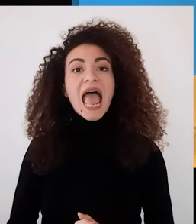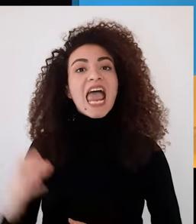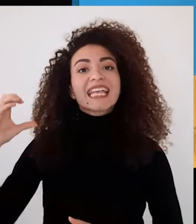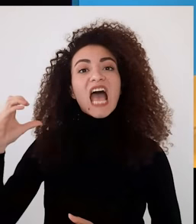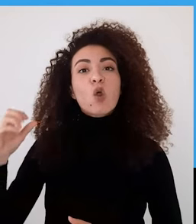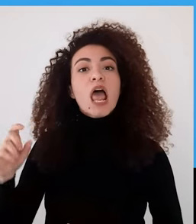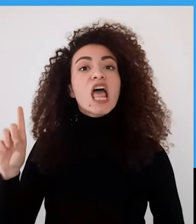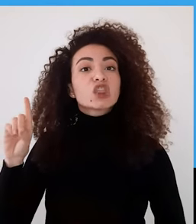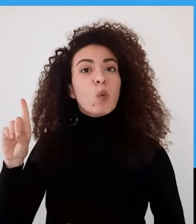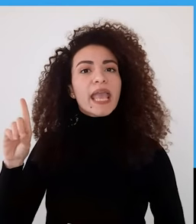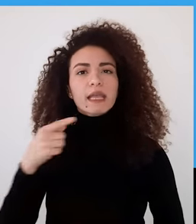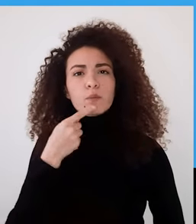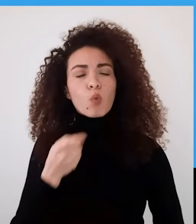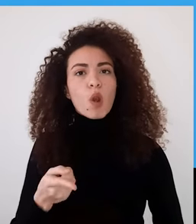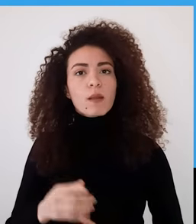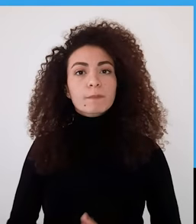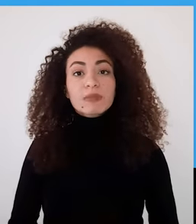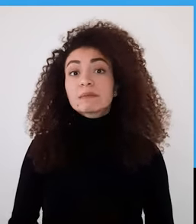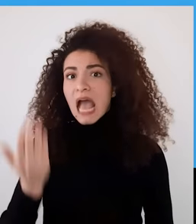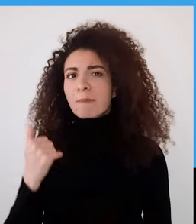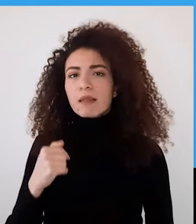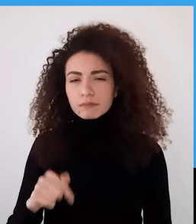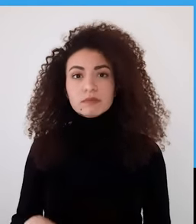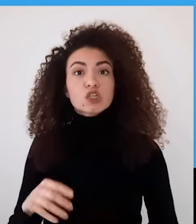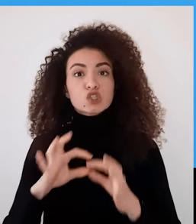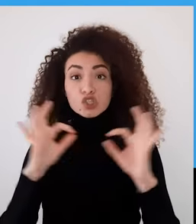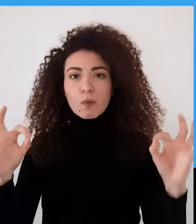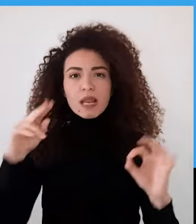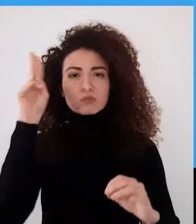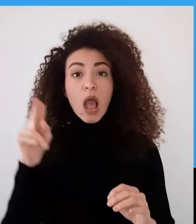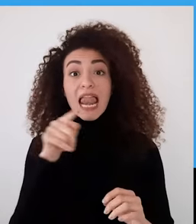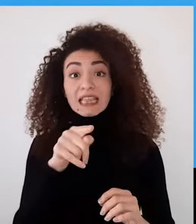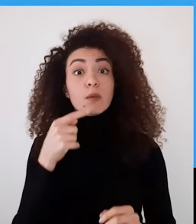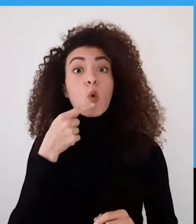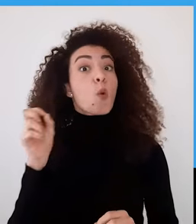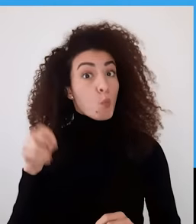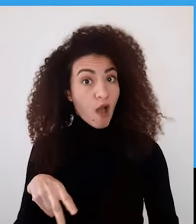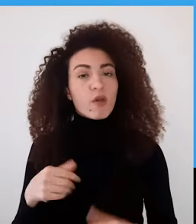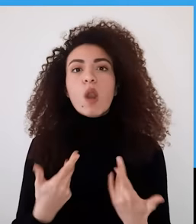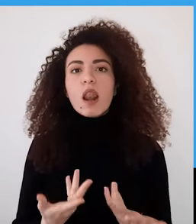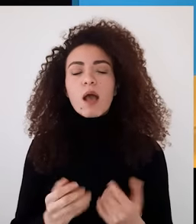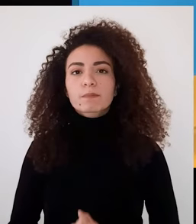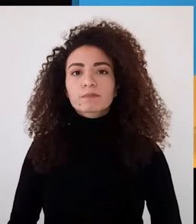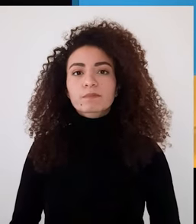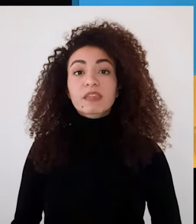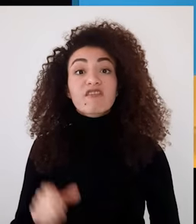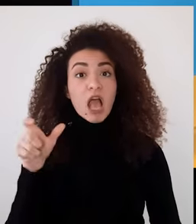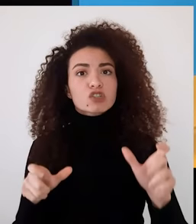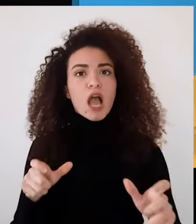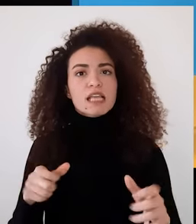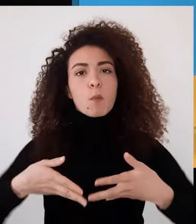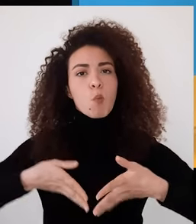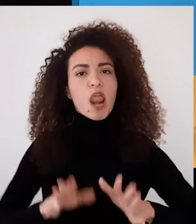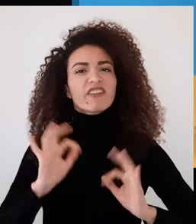جامعة ستانفورد. بس قبل هالشي رح أقوم بطرح بعض المعتقدات لنشوف إذا كنتي بتوافق عليها. ذكاء